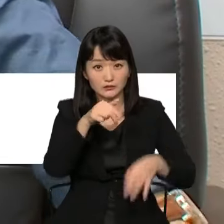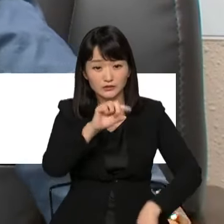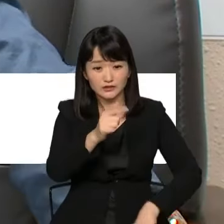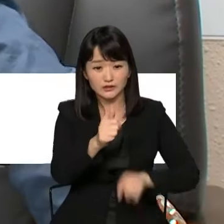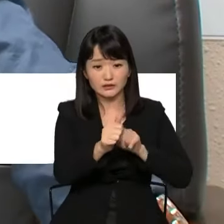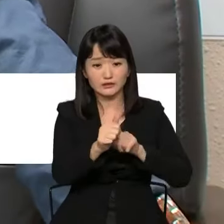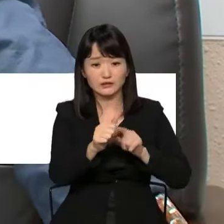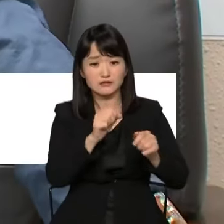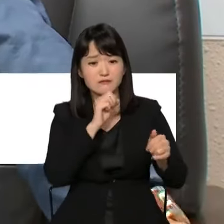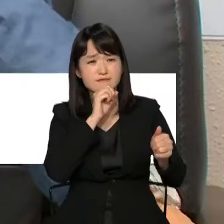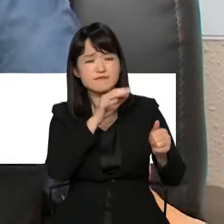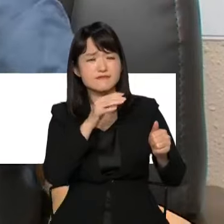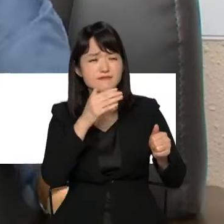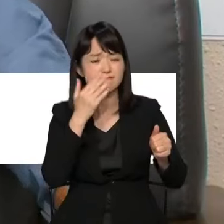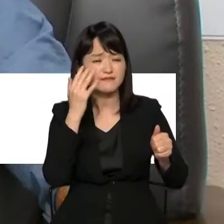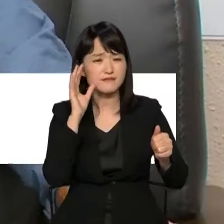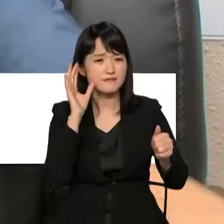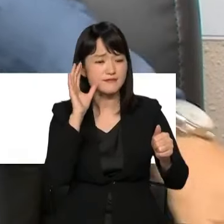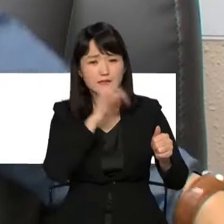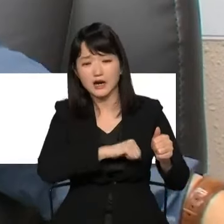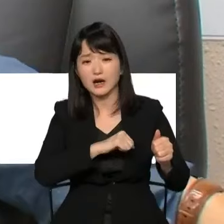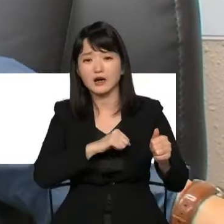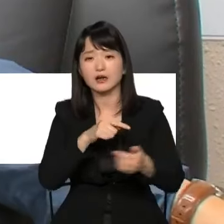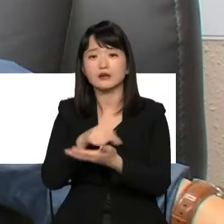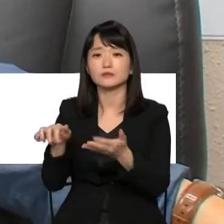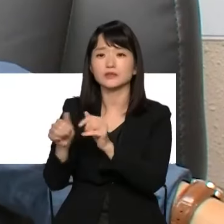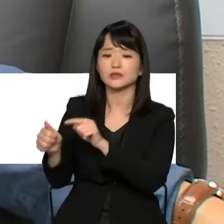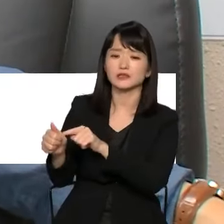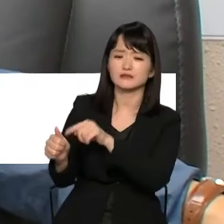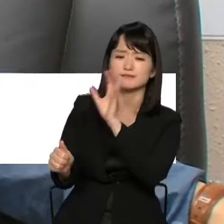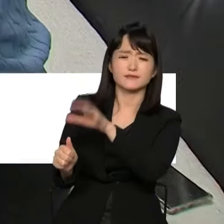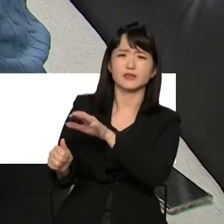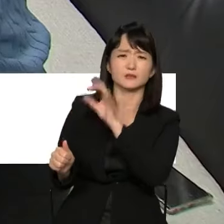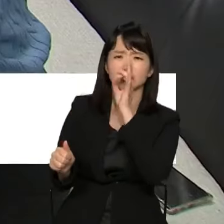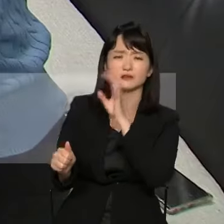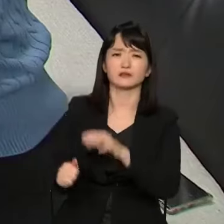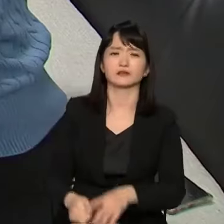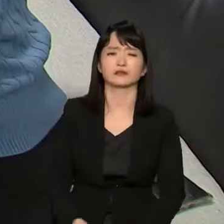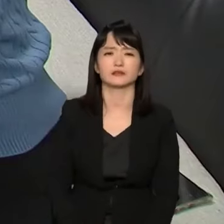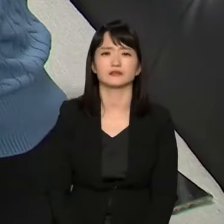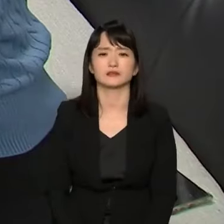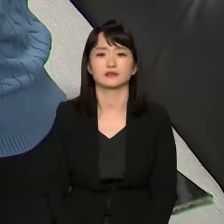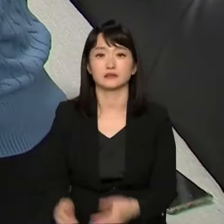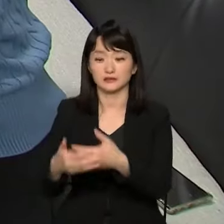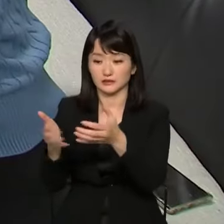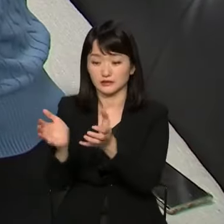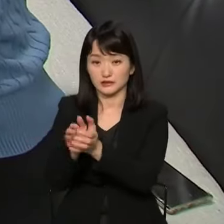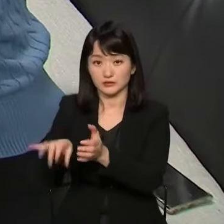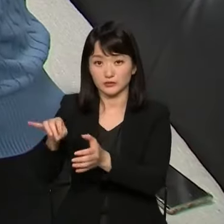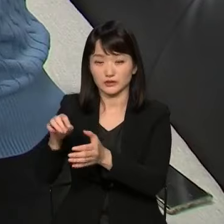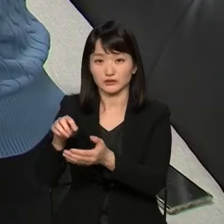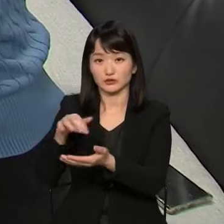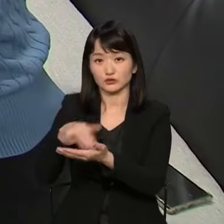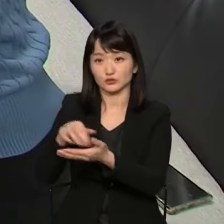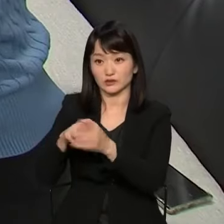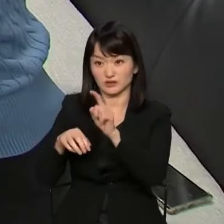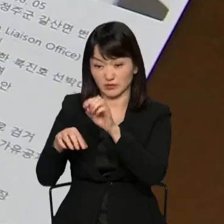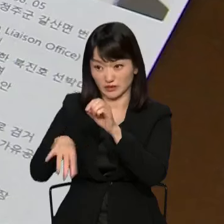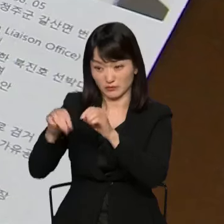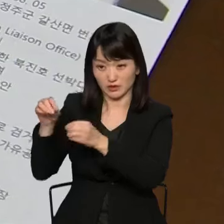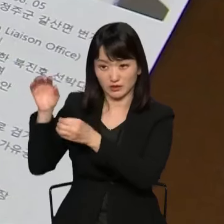김정은이한테는 한마디도 못하면서 피해자한테 그렇게 하면 안 되지. 단체는 먼저 10만 장을 공개